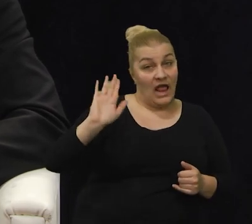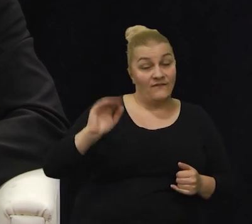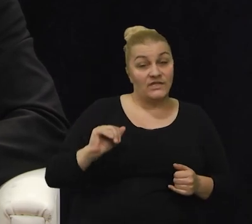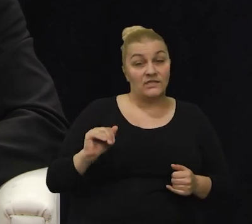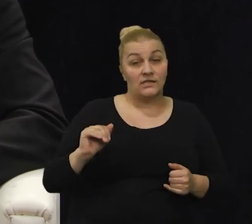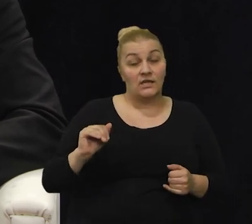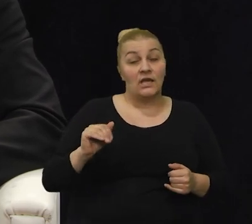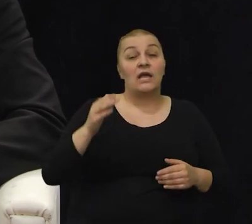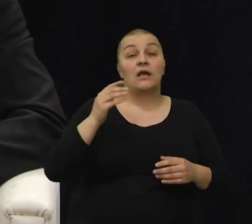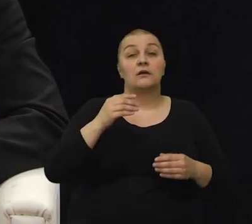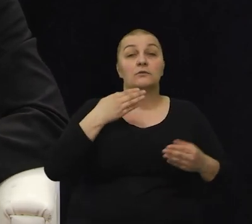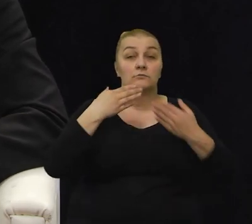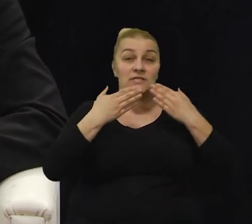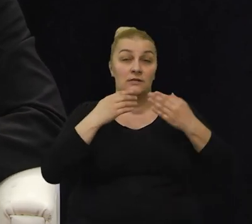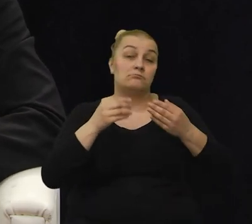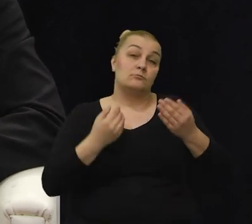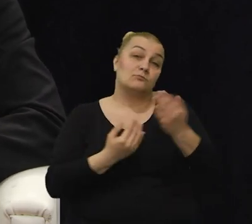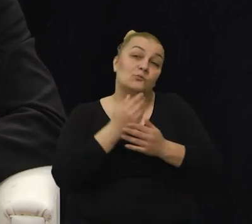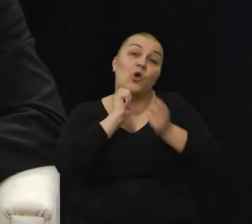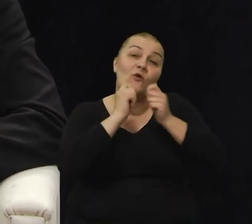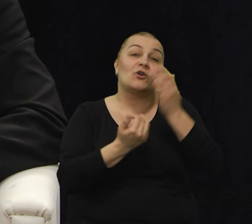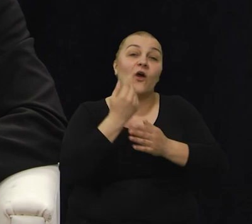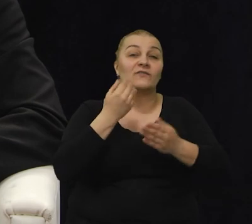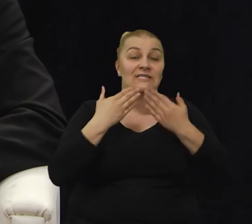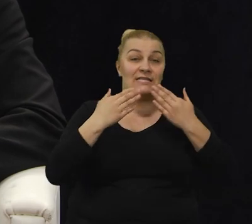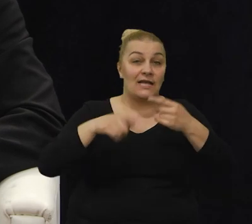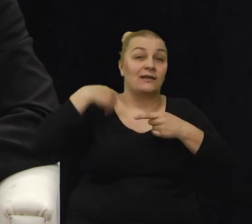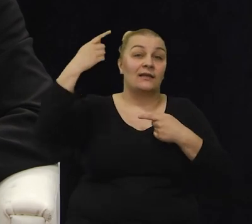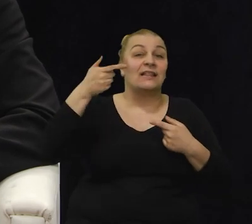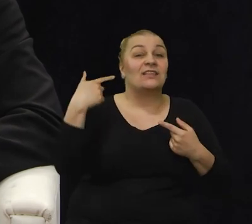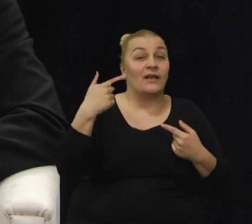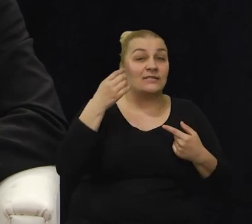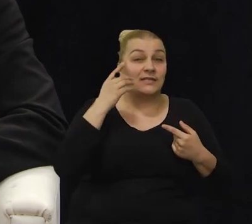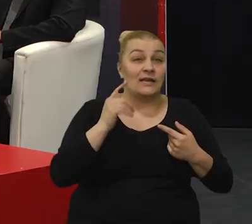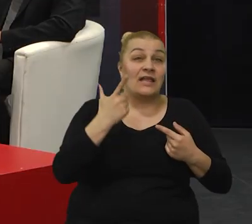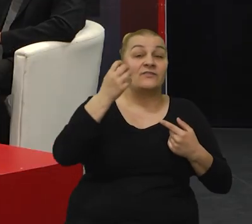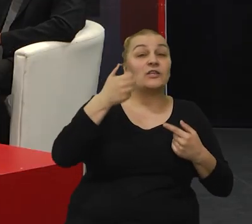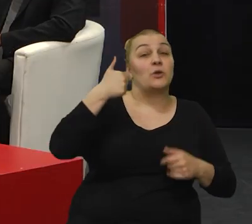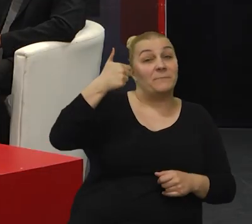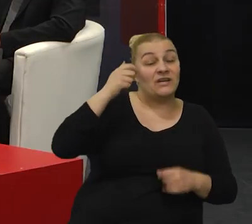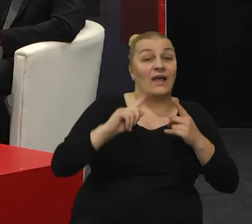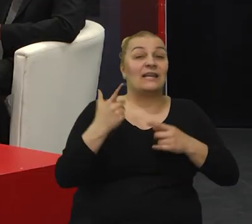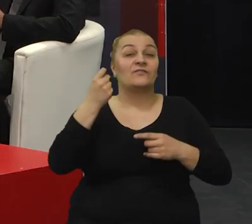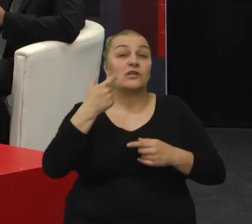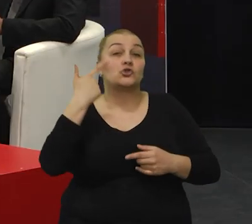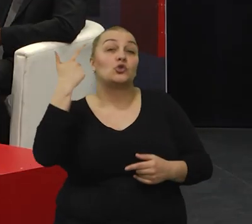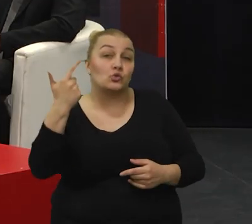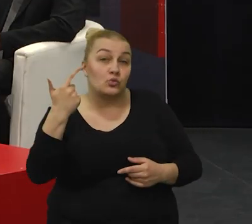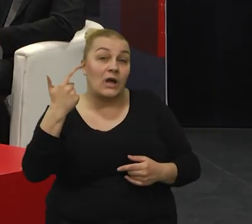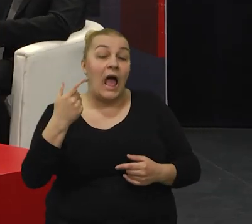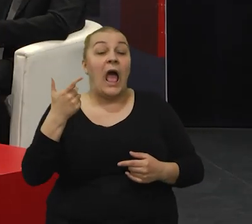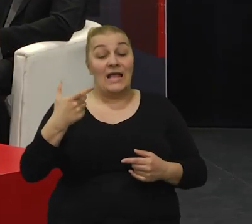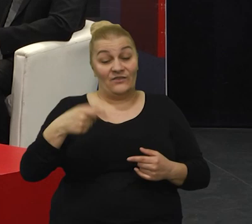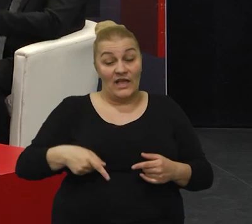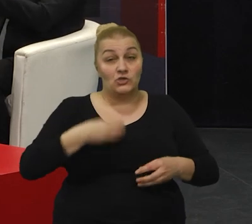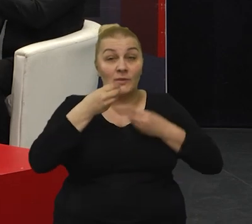pozdraviti. Mi ćemo zakazati novi sastanak za nekih 20 dana u 201. ili 202. emisiji. Sjedi na velika jubilarna